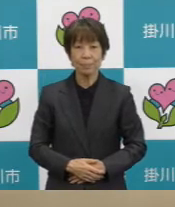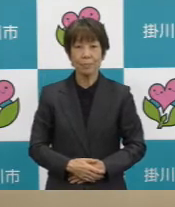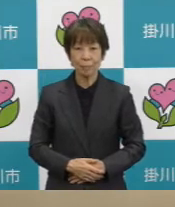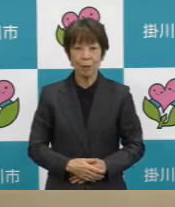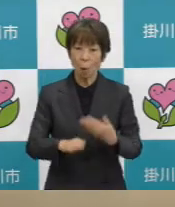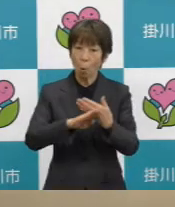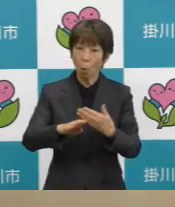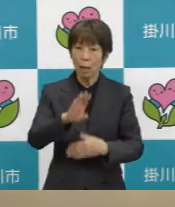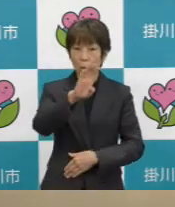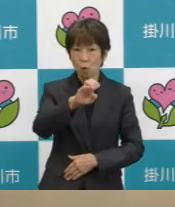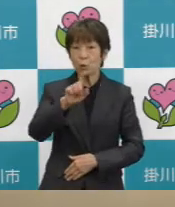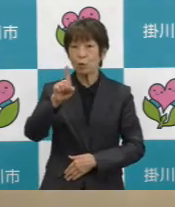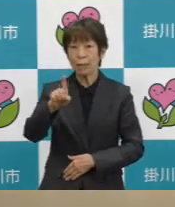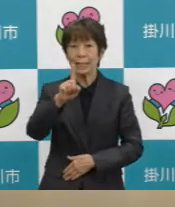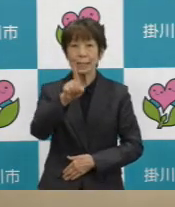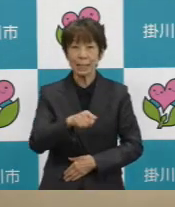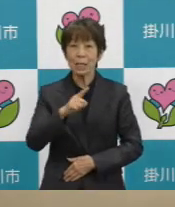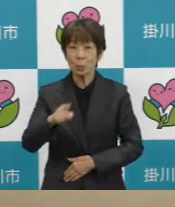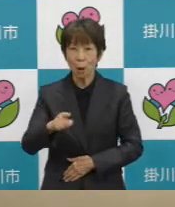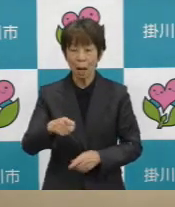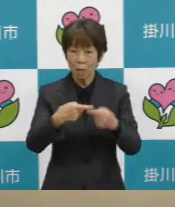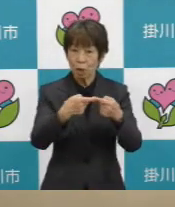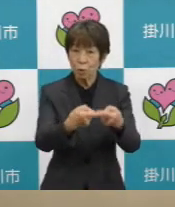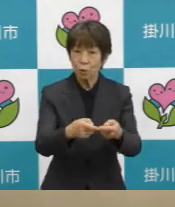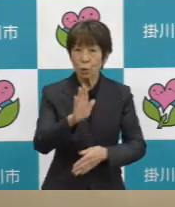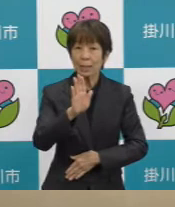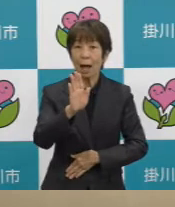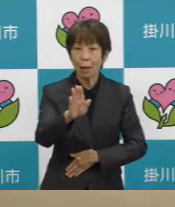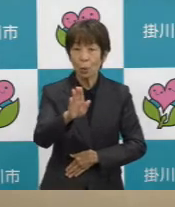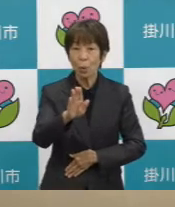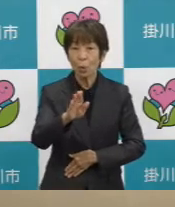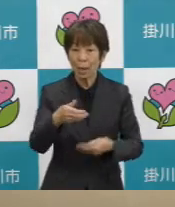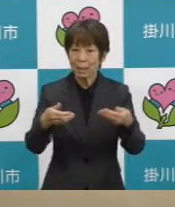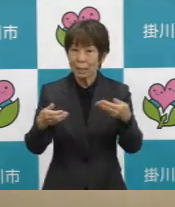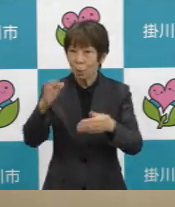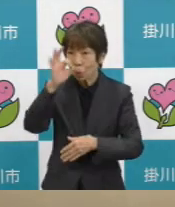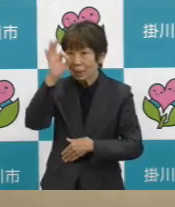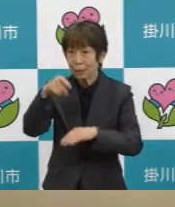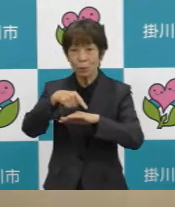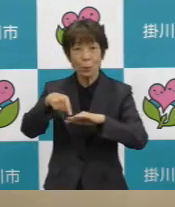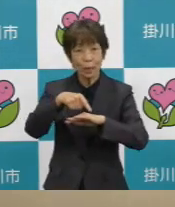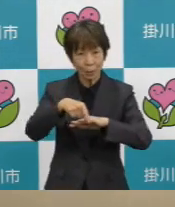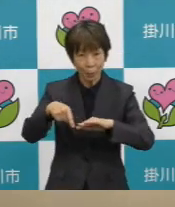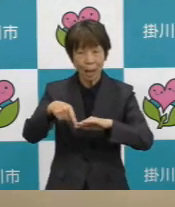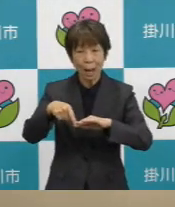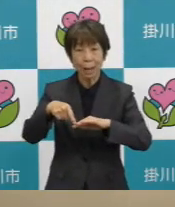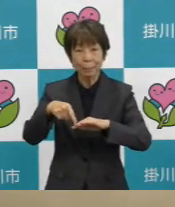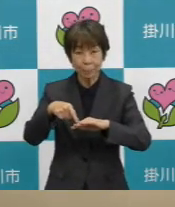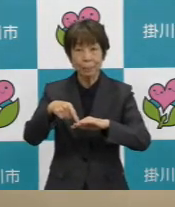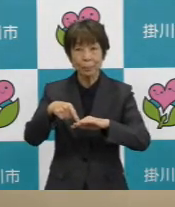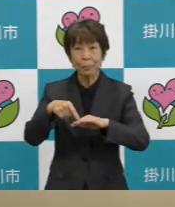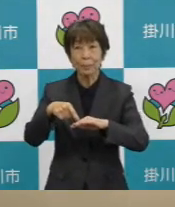41人は入所後給食予定とか、あるいは特定